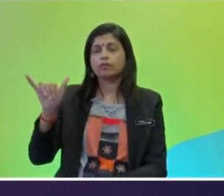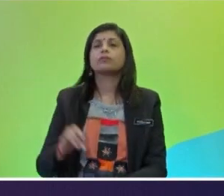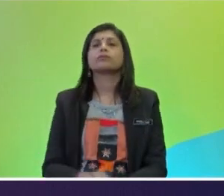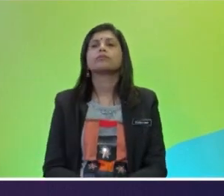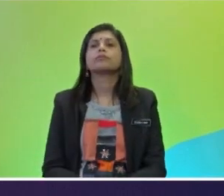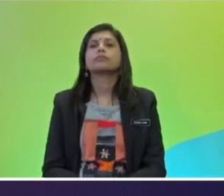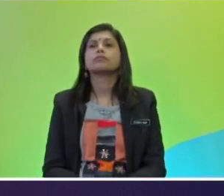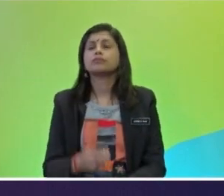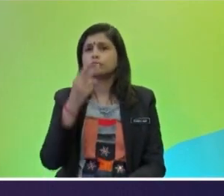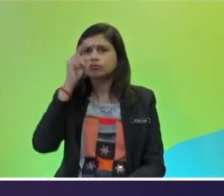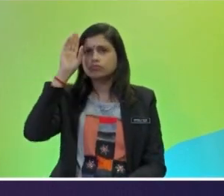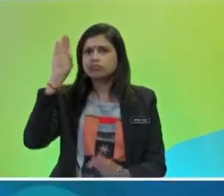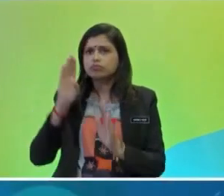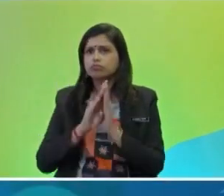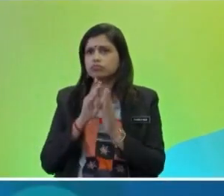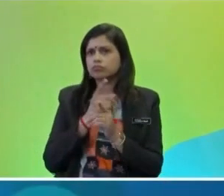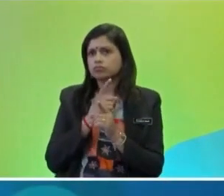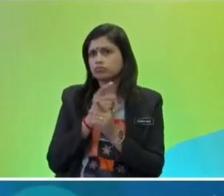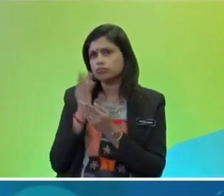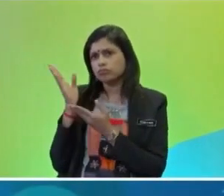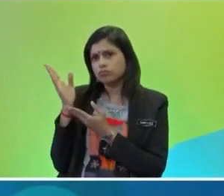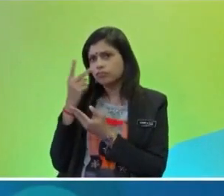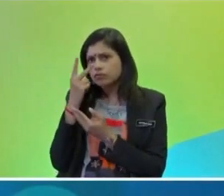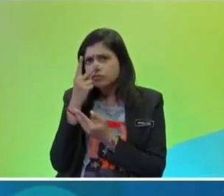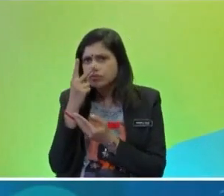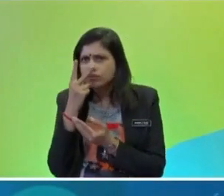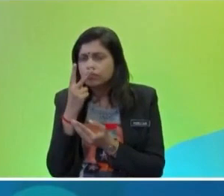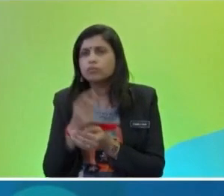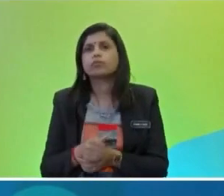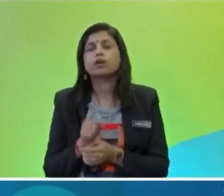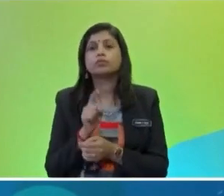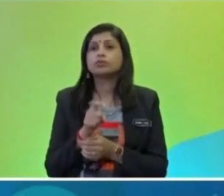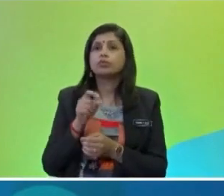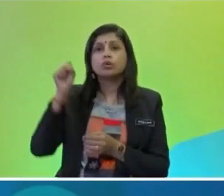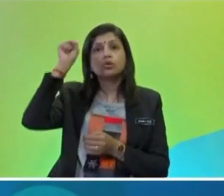tu betul-betul. Daripada gambar ni saya nampak okey, dia ingat bahawa jirannya